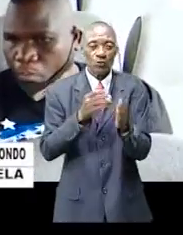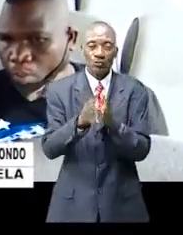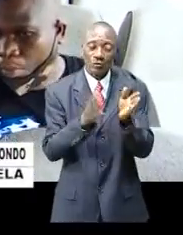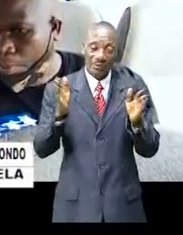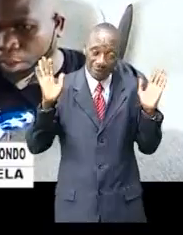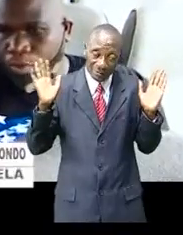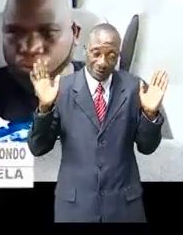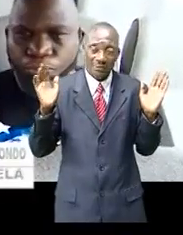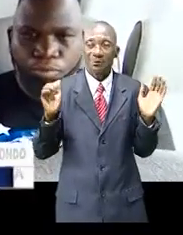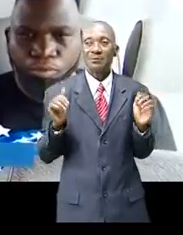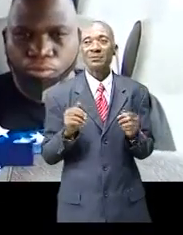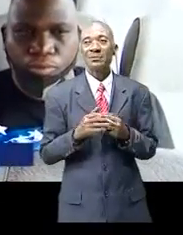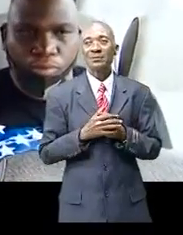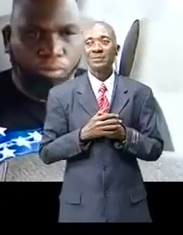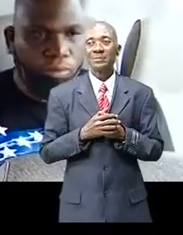prévenus.